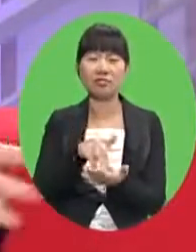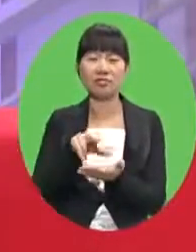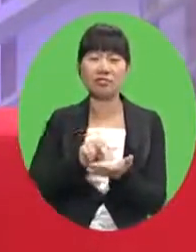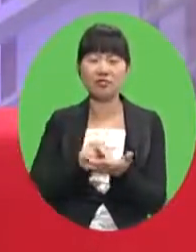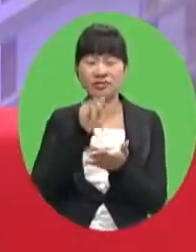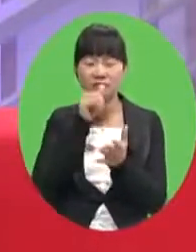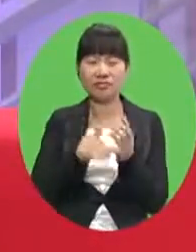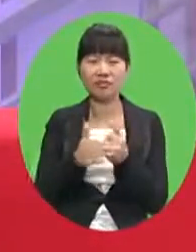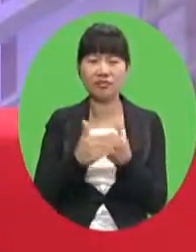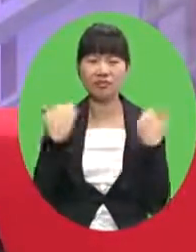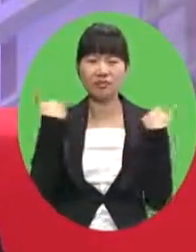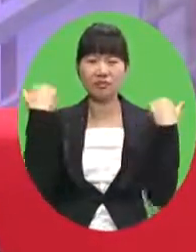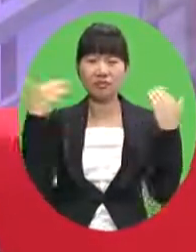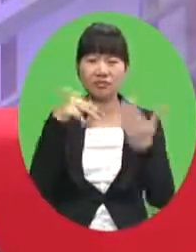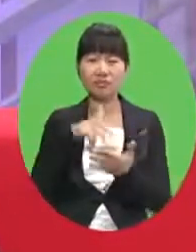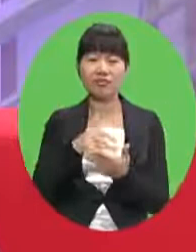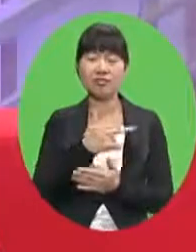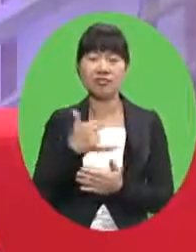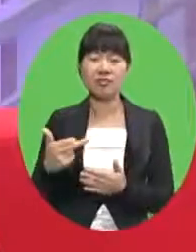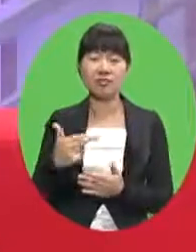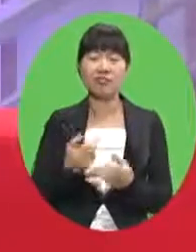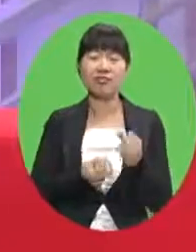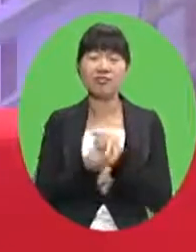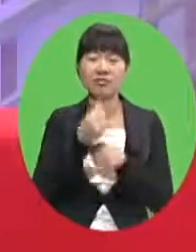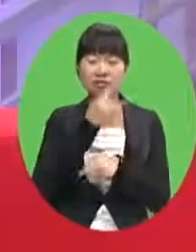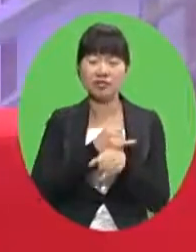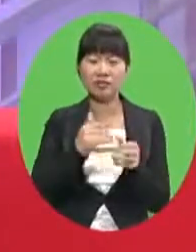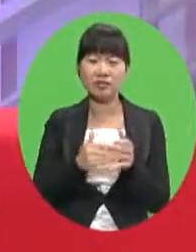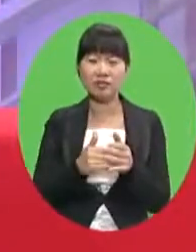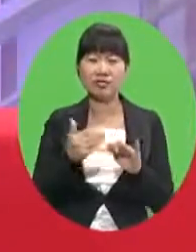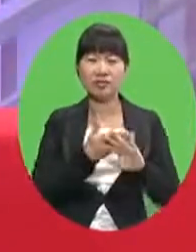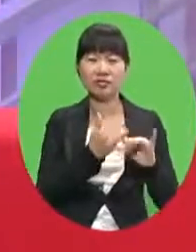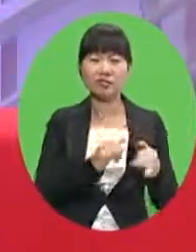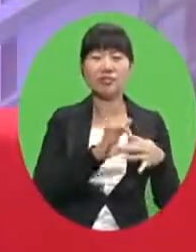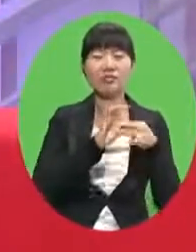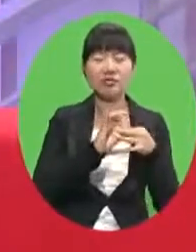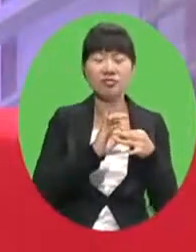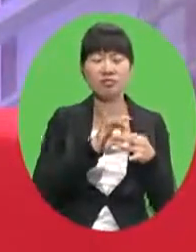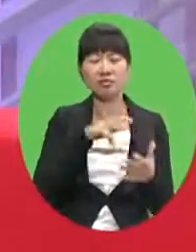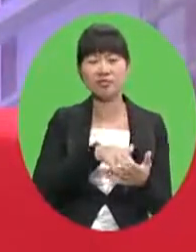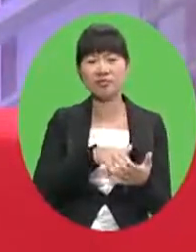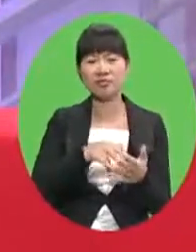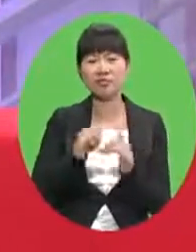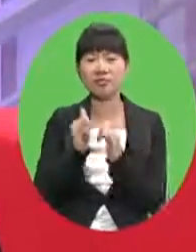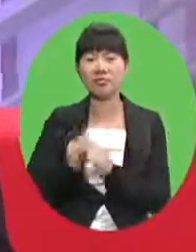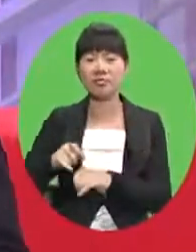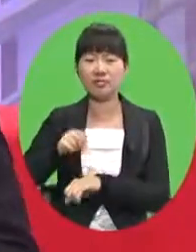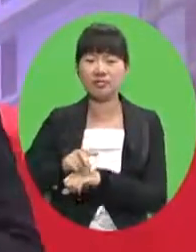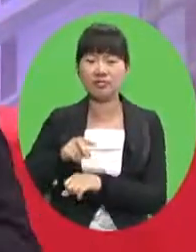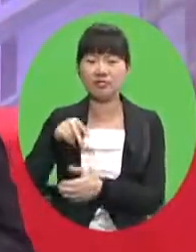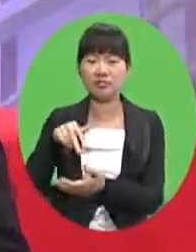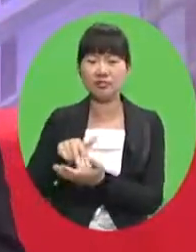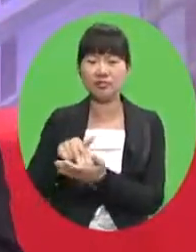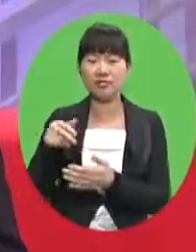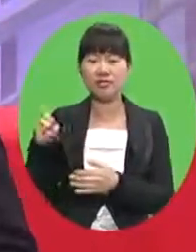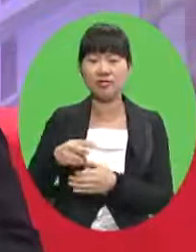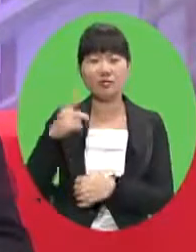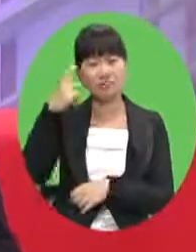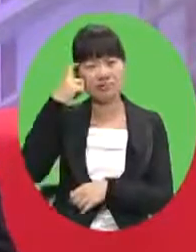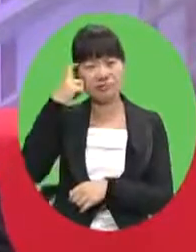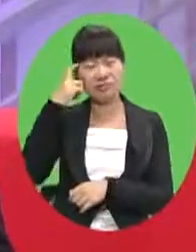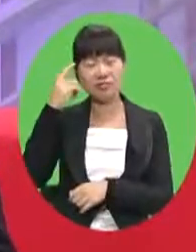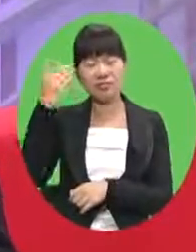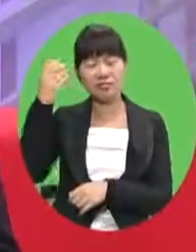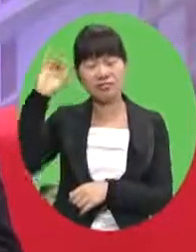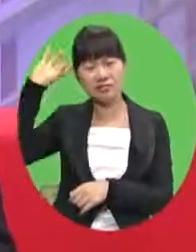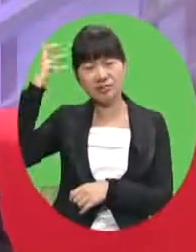생겨서 성인기에 큰 영향을 초래할 수가 있죠. 기능, 대인관계 기능이라든지 예. 사회성이라든지 또는 심지어는 정신